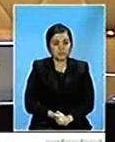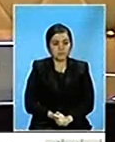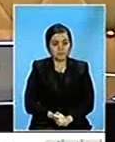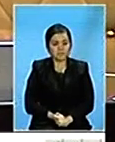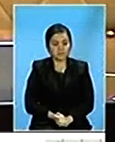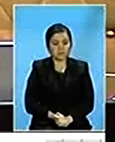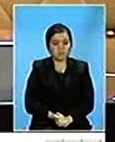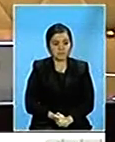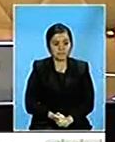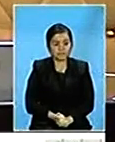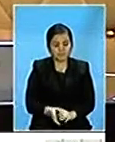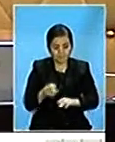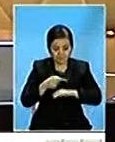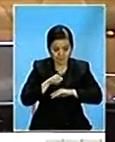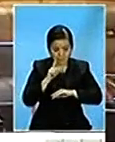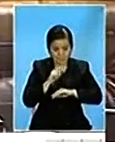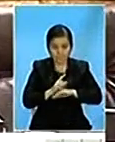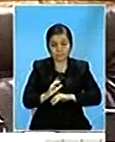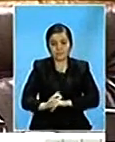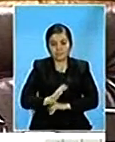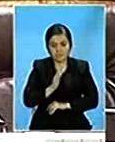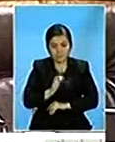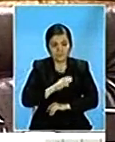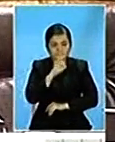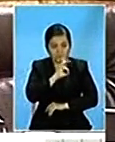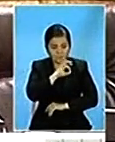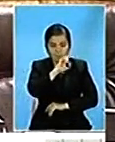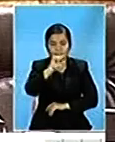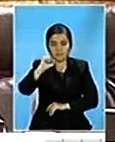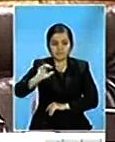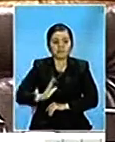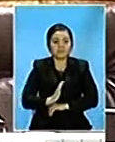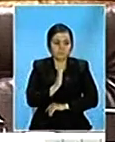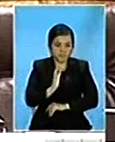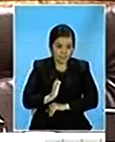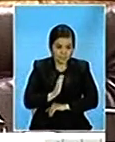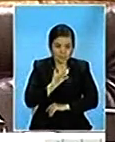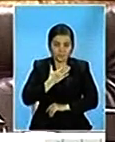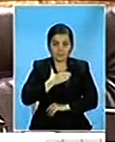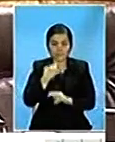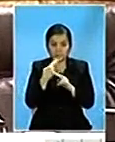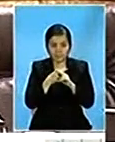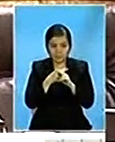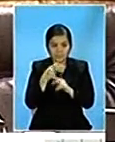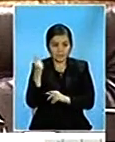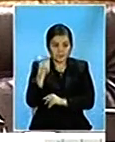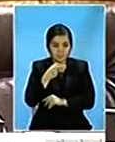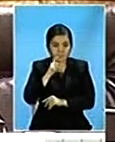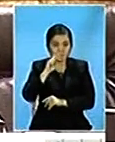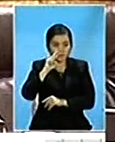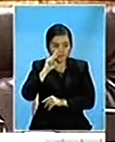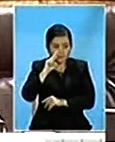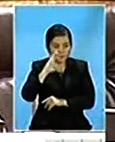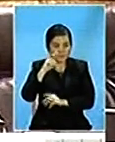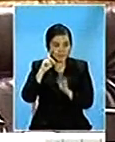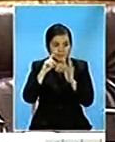กราบเรียนท่านประธานที่เคารพท่านสมาชิกผู้ทรงเกียรติกับผมนายธีระวงศ์สมุทรรัฐมนตรีว่าการก